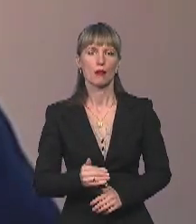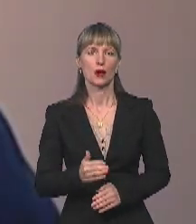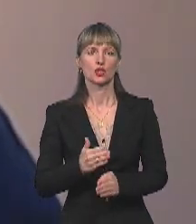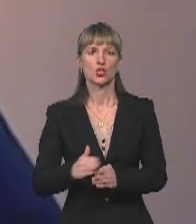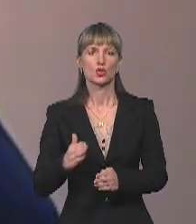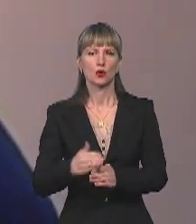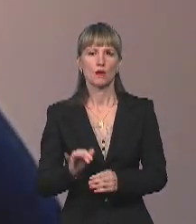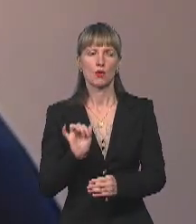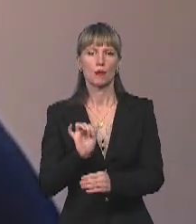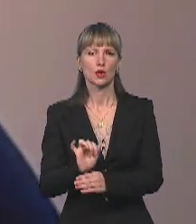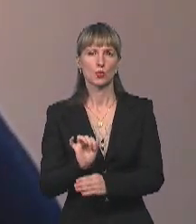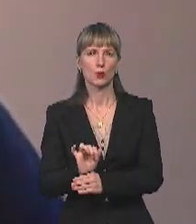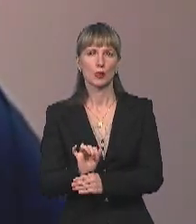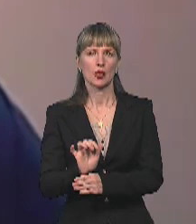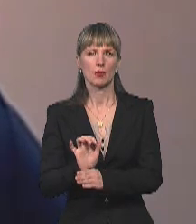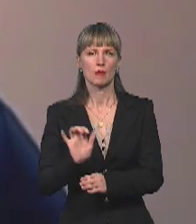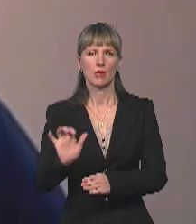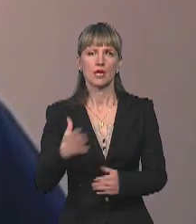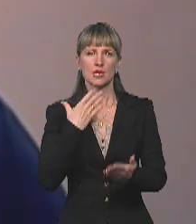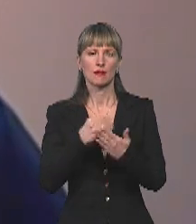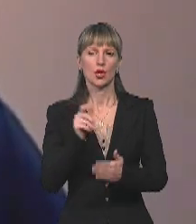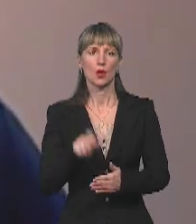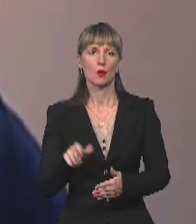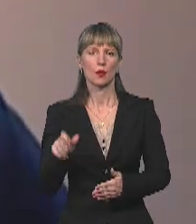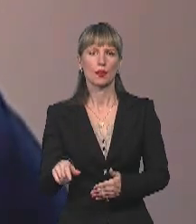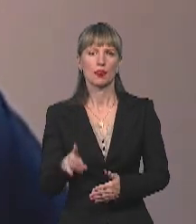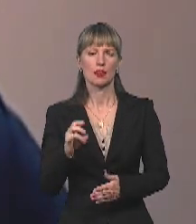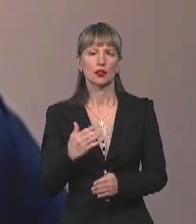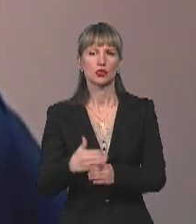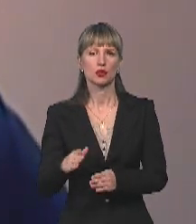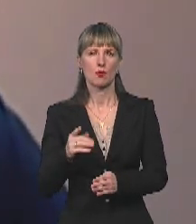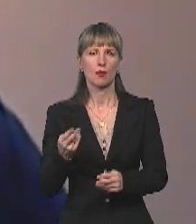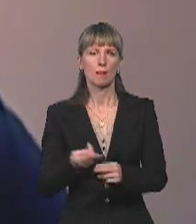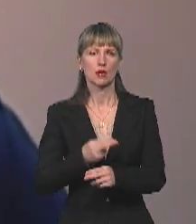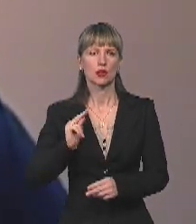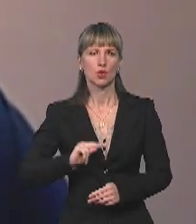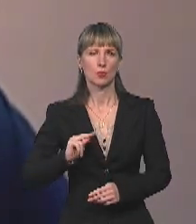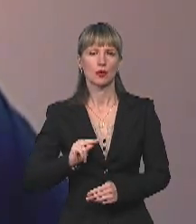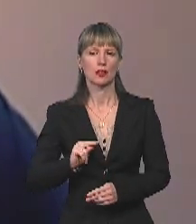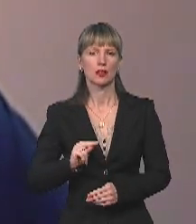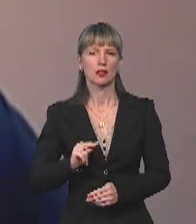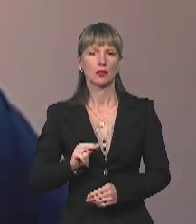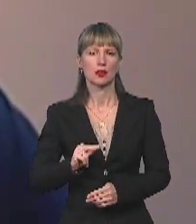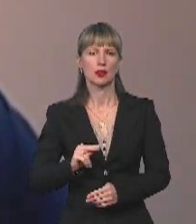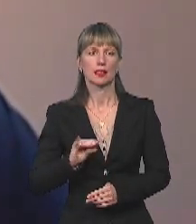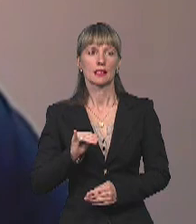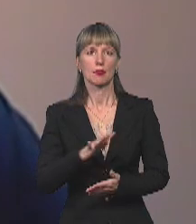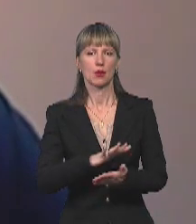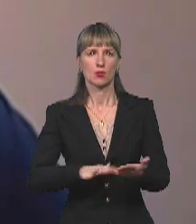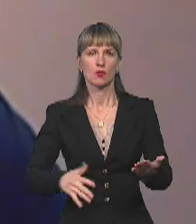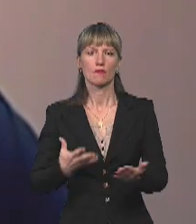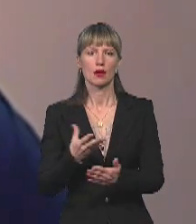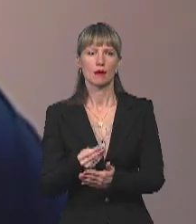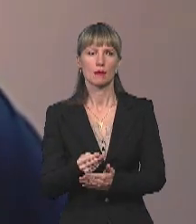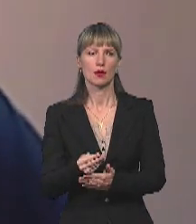частково призупиняє, відправляє своїх людей на часткове безробіття, да? Тобто, ну, продовжує виплачувати там,